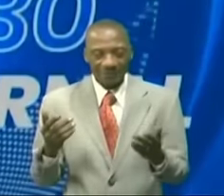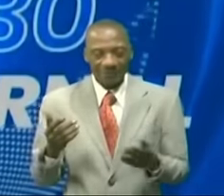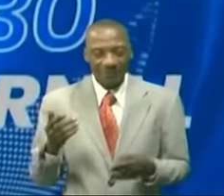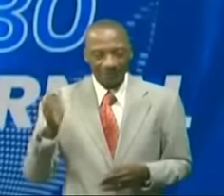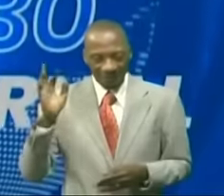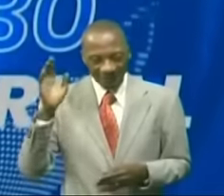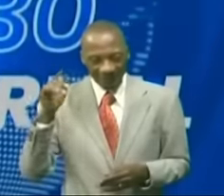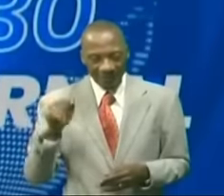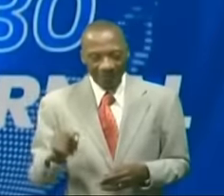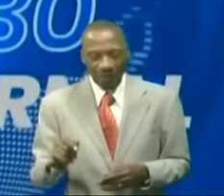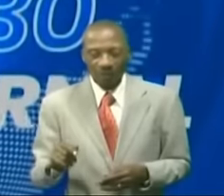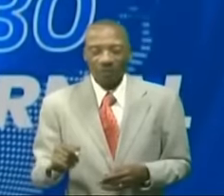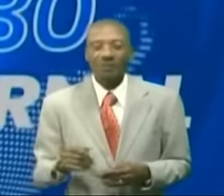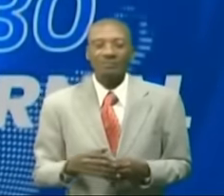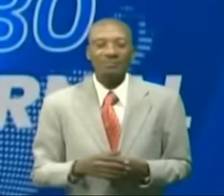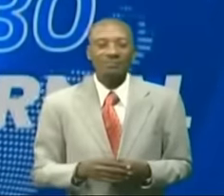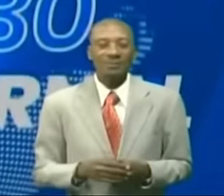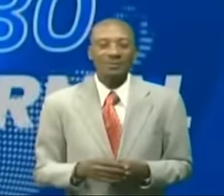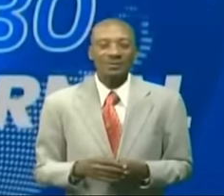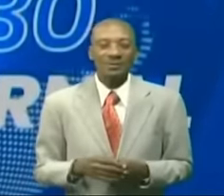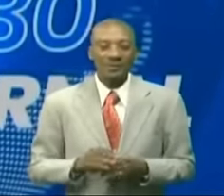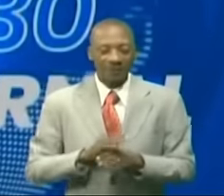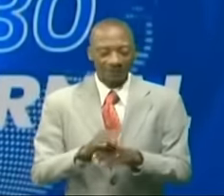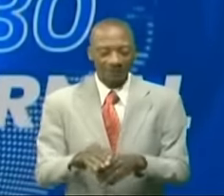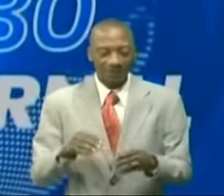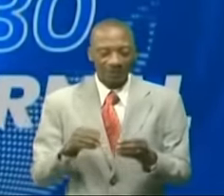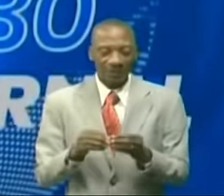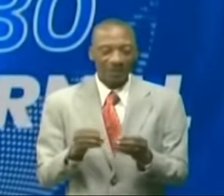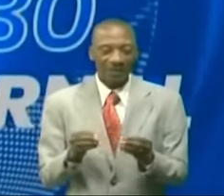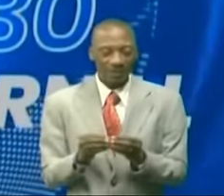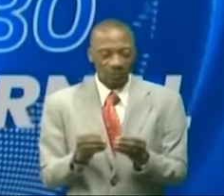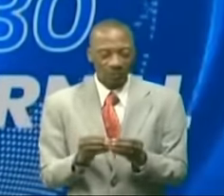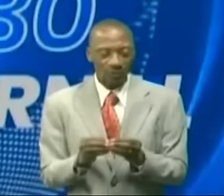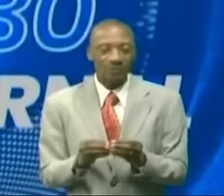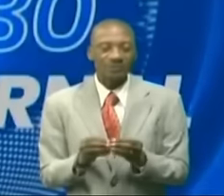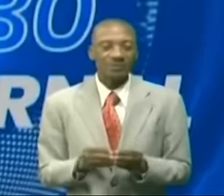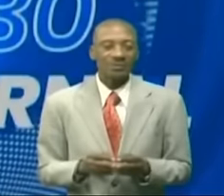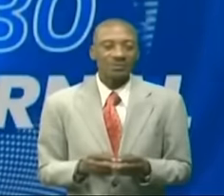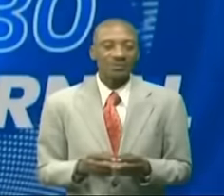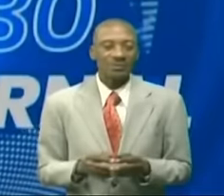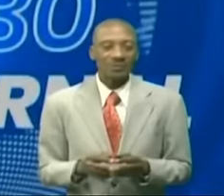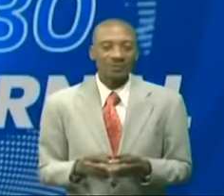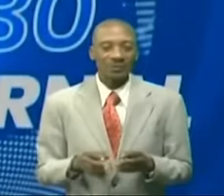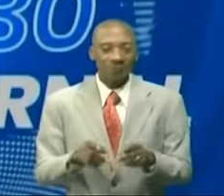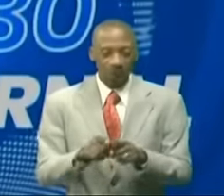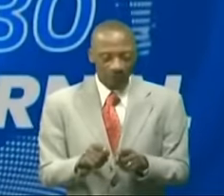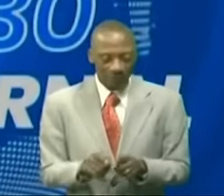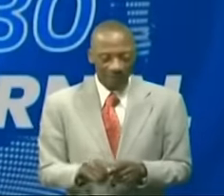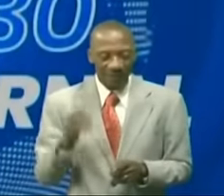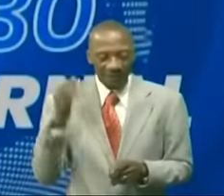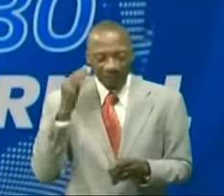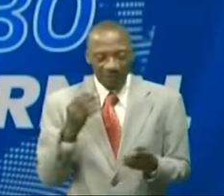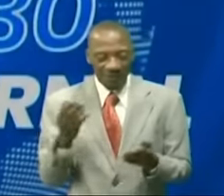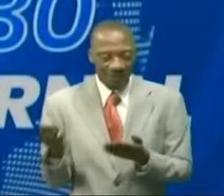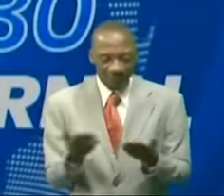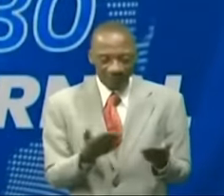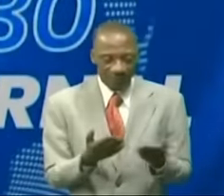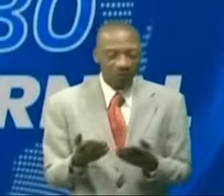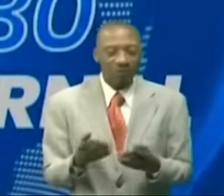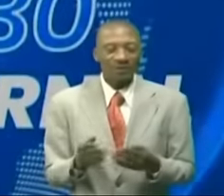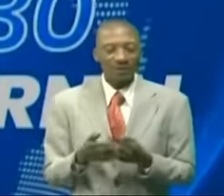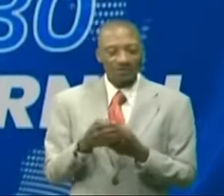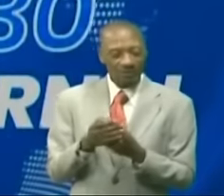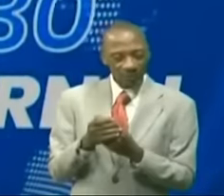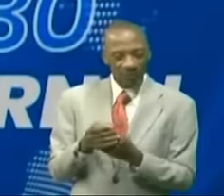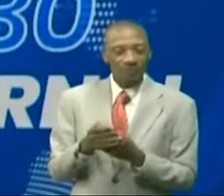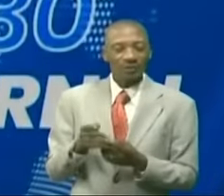qui applique plutôt la spéculation sur le taux d'échange seront contraints de respecter la loi. Les missions de contrôle économique seront bientôt sur terrain pour faire appliquer la